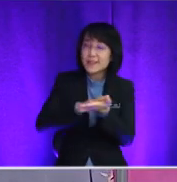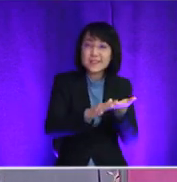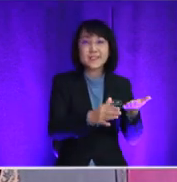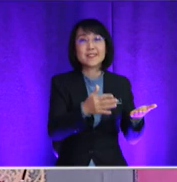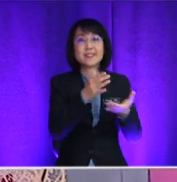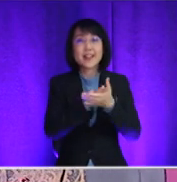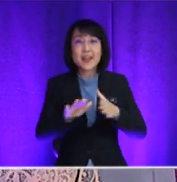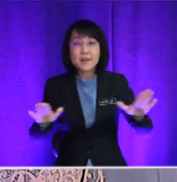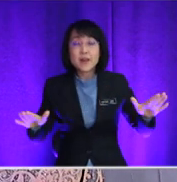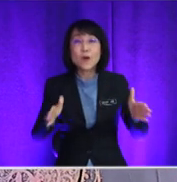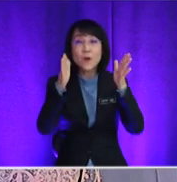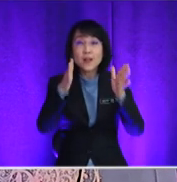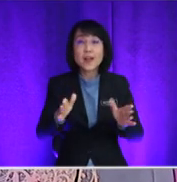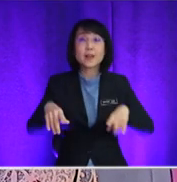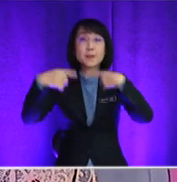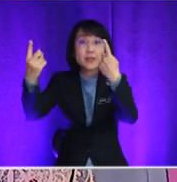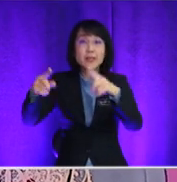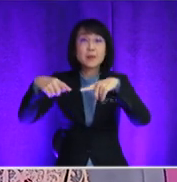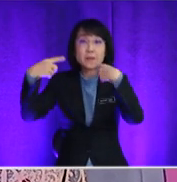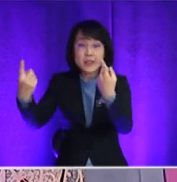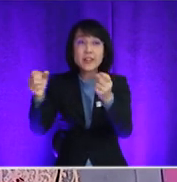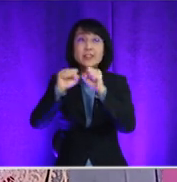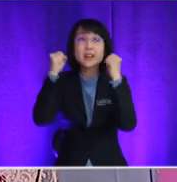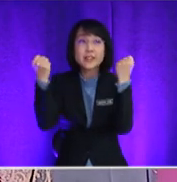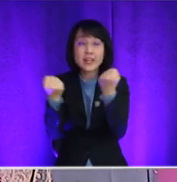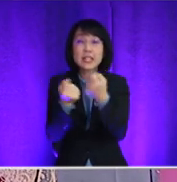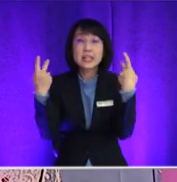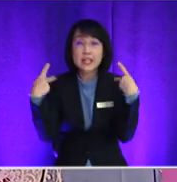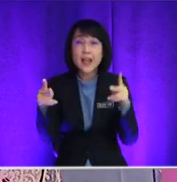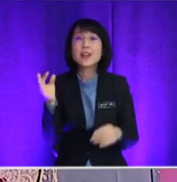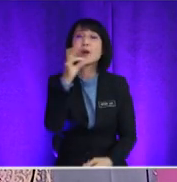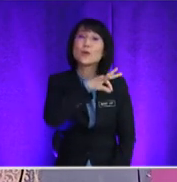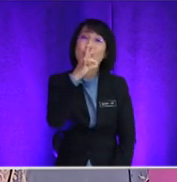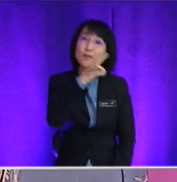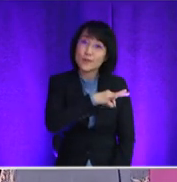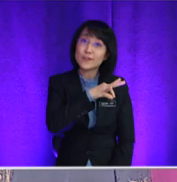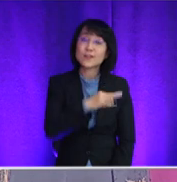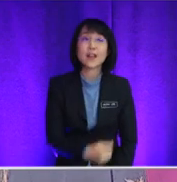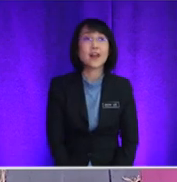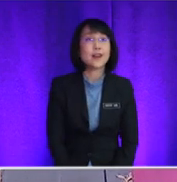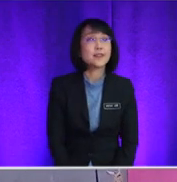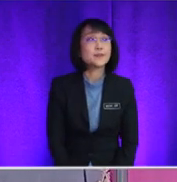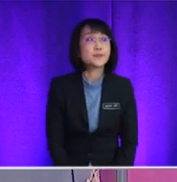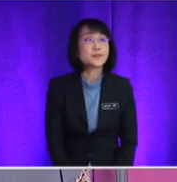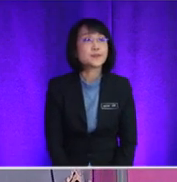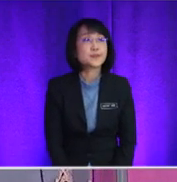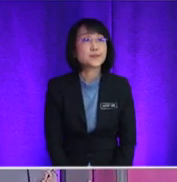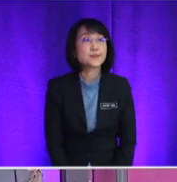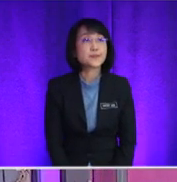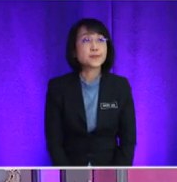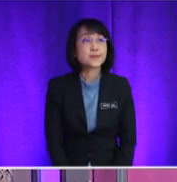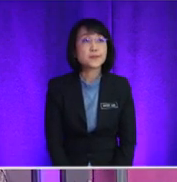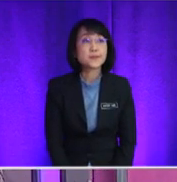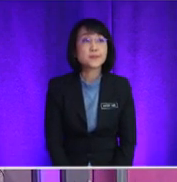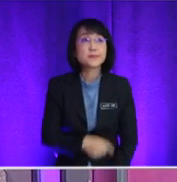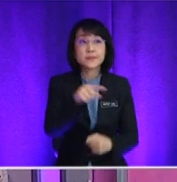itu sebabnya amalan sanitasi ini sangat dititikberatkan Oke bila